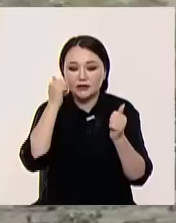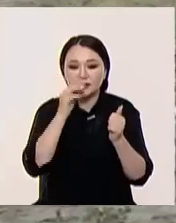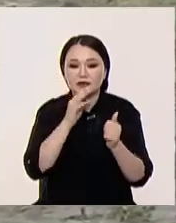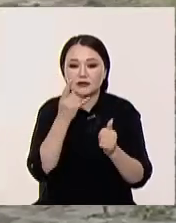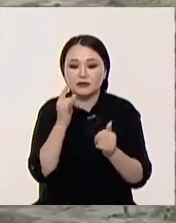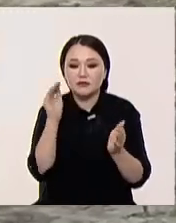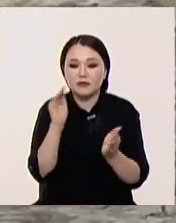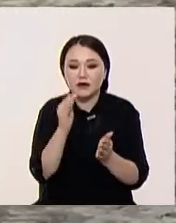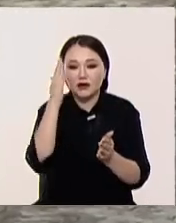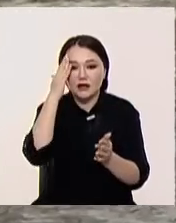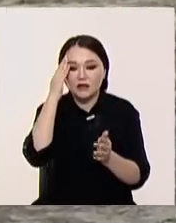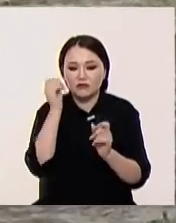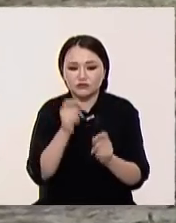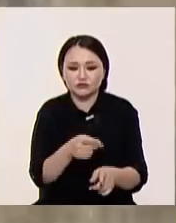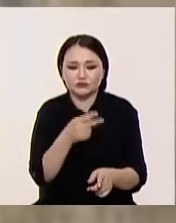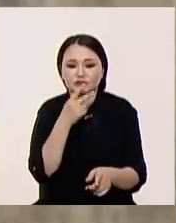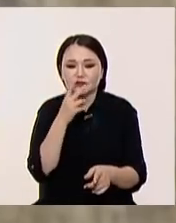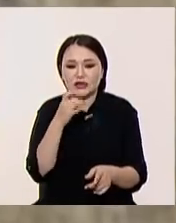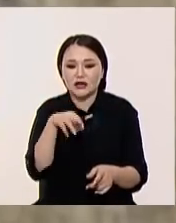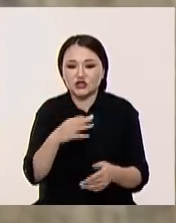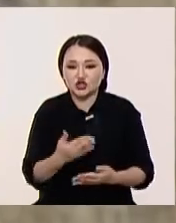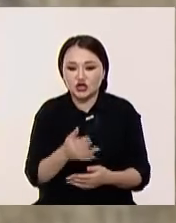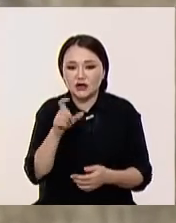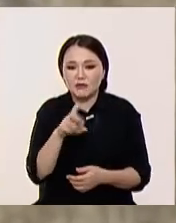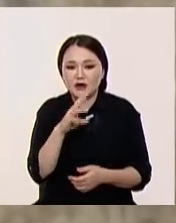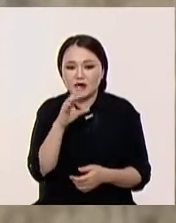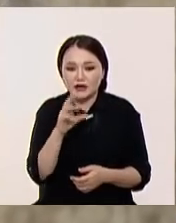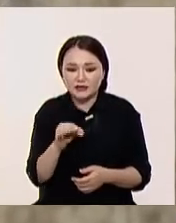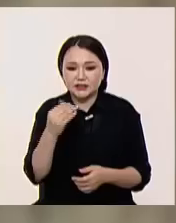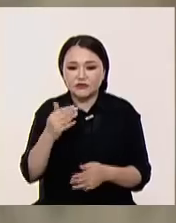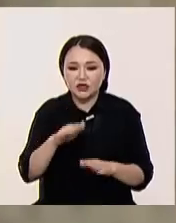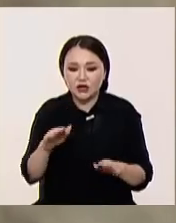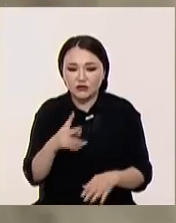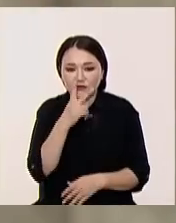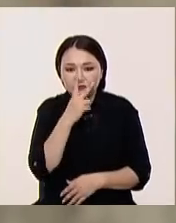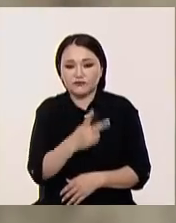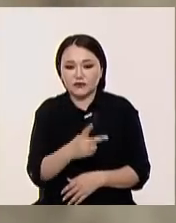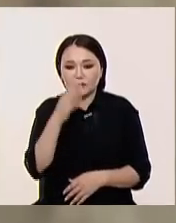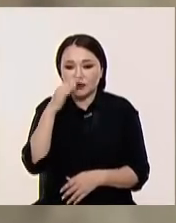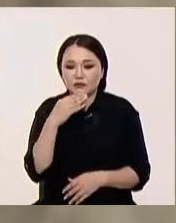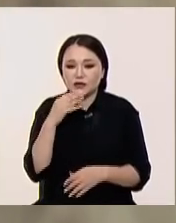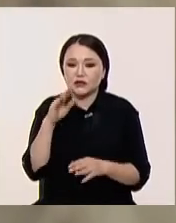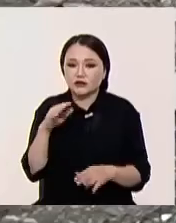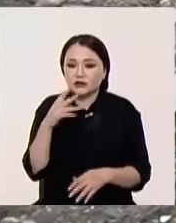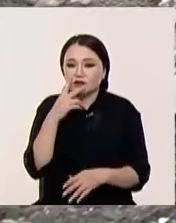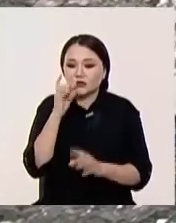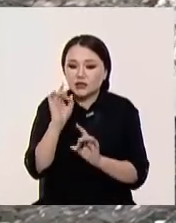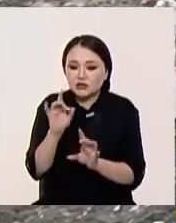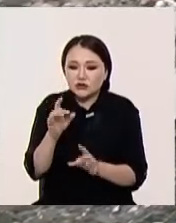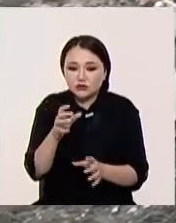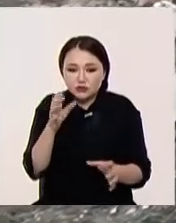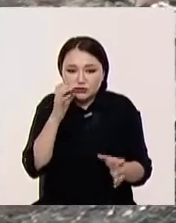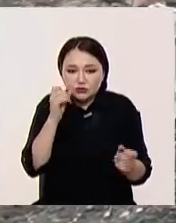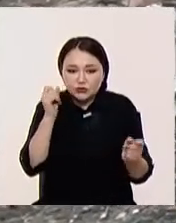баланың басы қоқыста жатқанын дәл осы сарқандық тұрған Мәди Мұхаммед Қалиевтің балалары көріпті. Әкесі балаларынан сұмдық жайтты